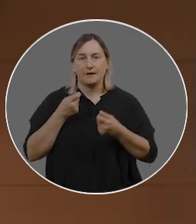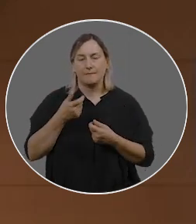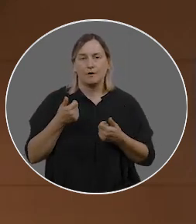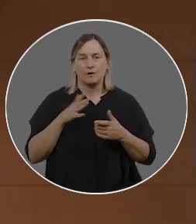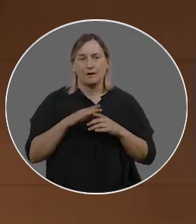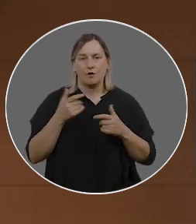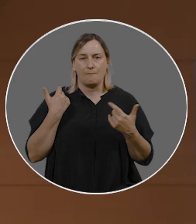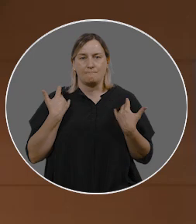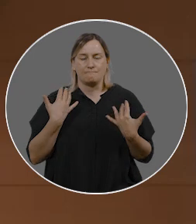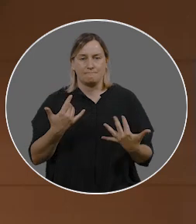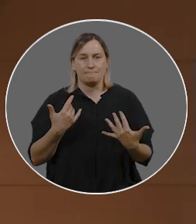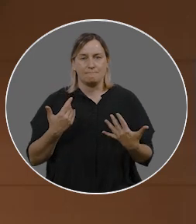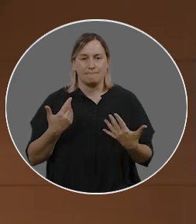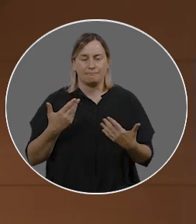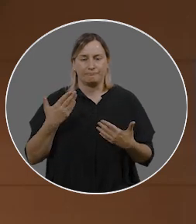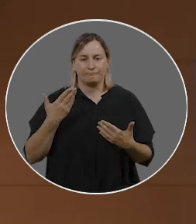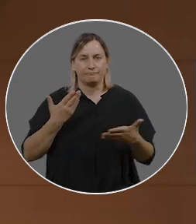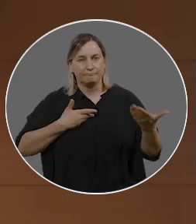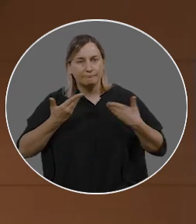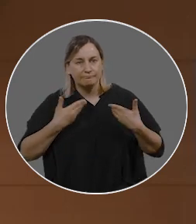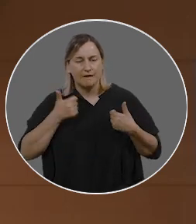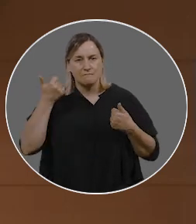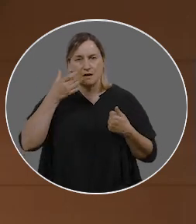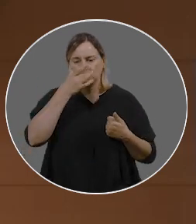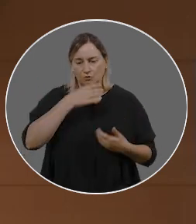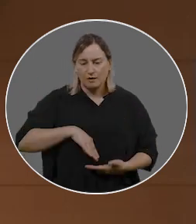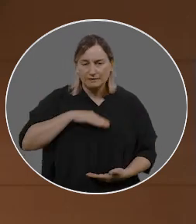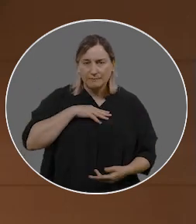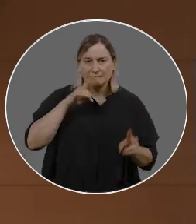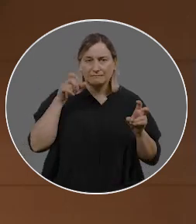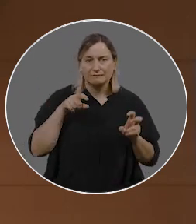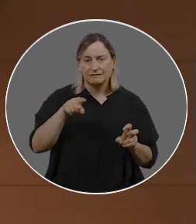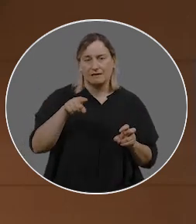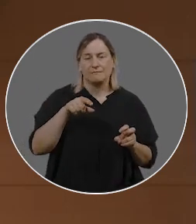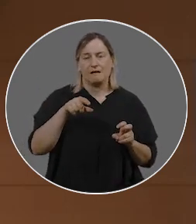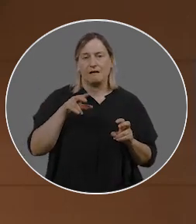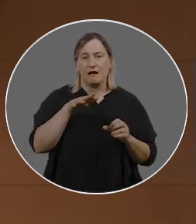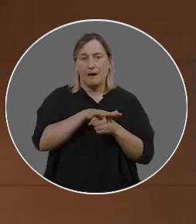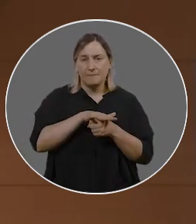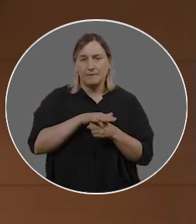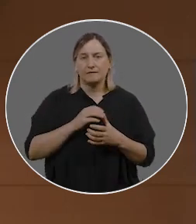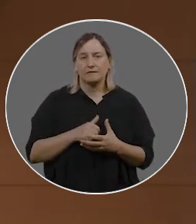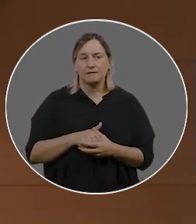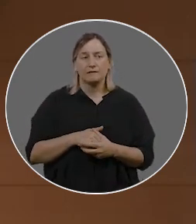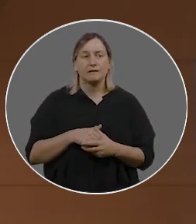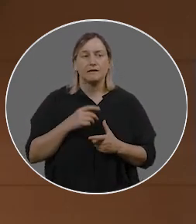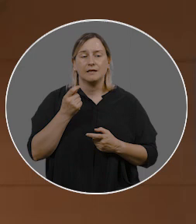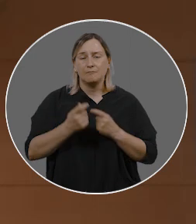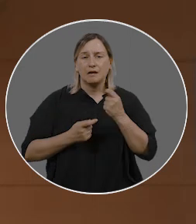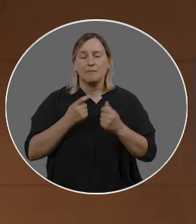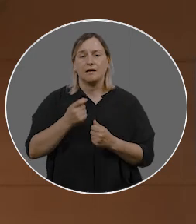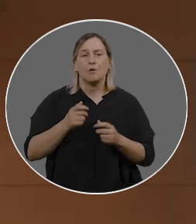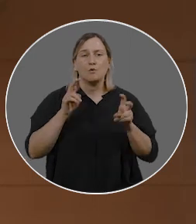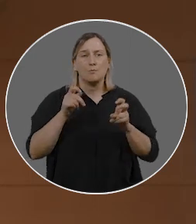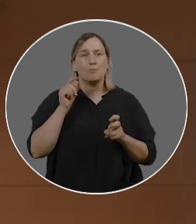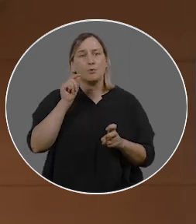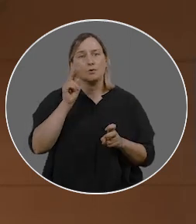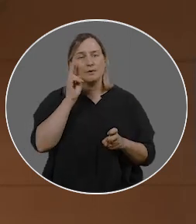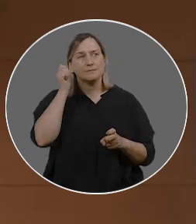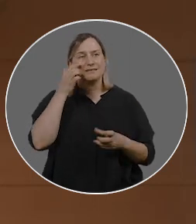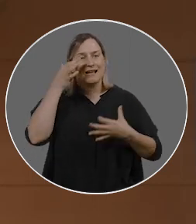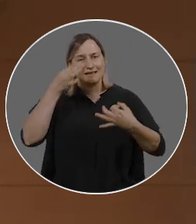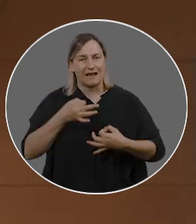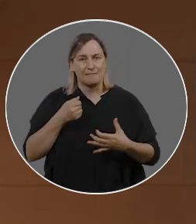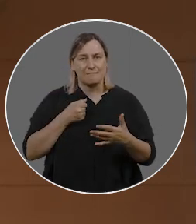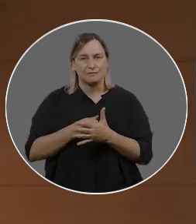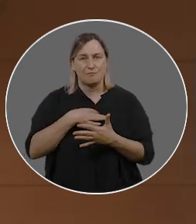les piles, anem tenint més coneixement sobre tot el que s'està fent en aquest àmbit, i tinguem una visió tan real com